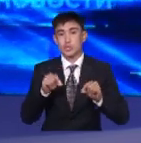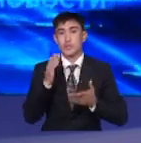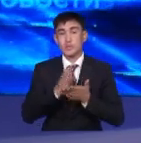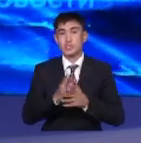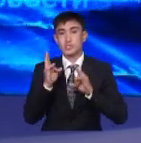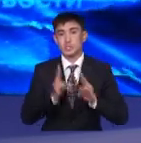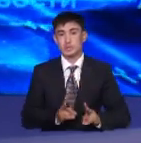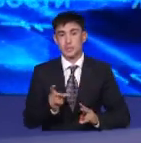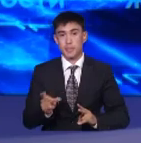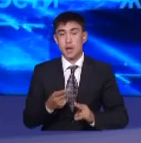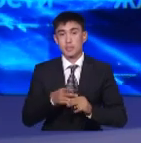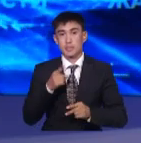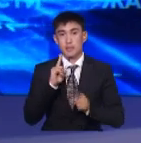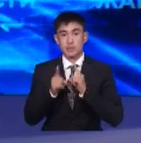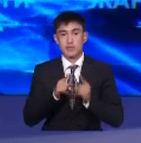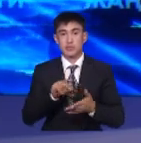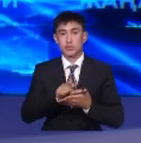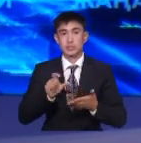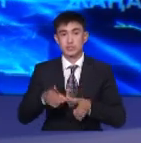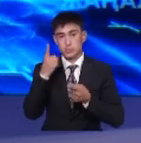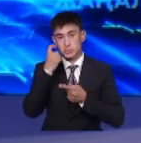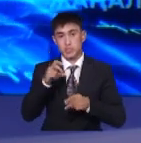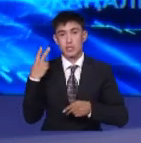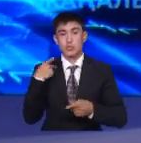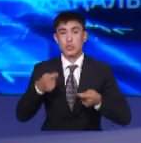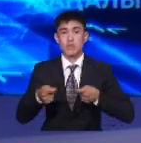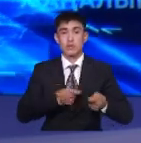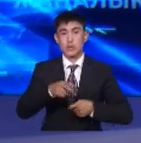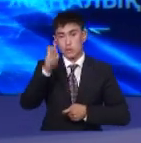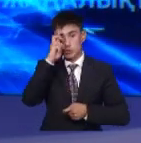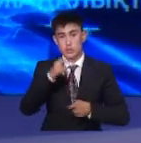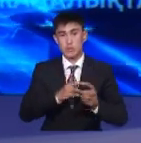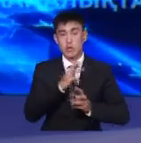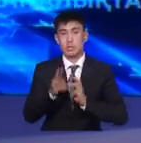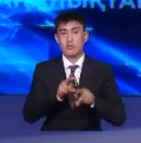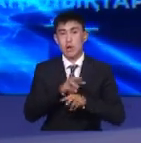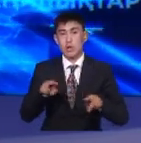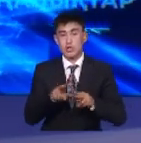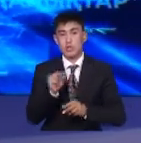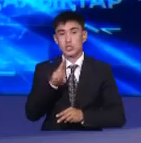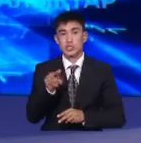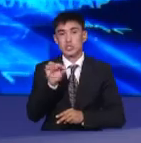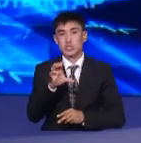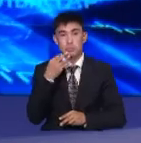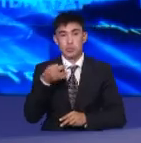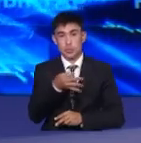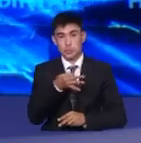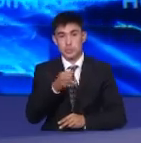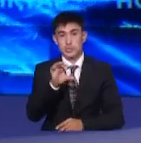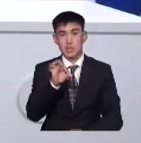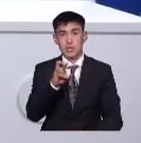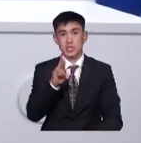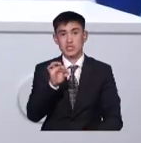учреждениях, имеются жертвы. Об этом на брифинге с журналистами сообщил начальник управления государственного пожарного контроля ДЧС Алматинской